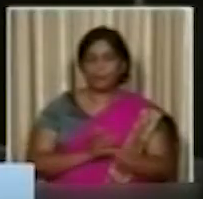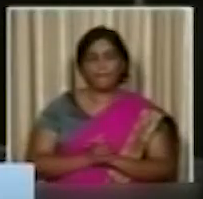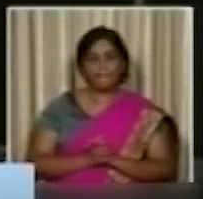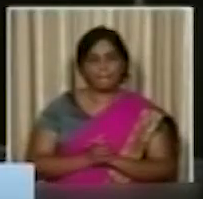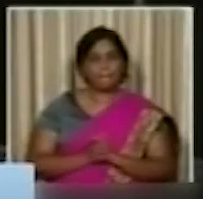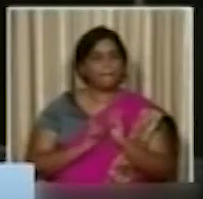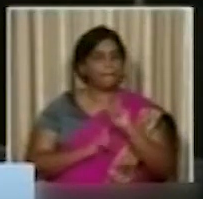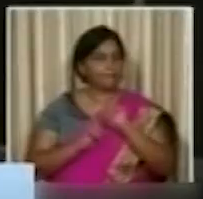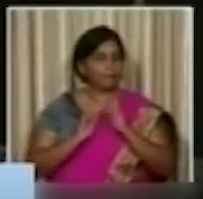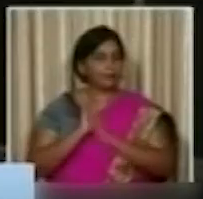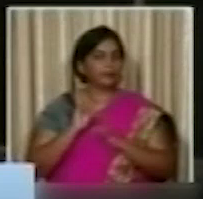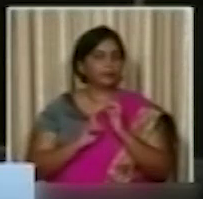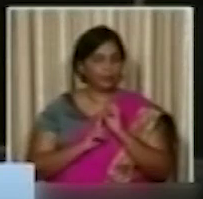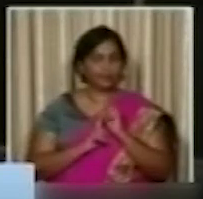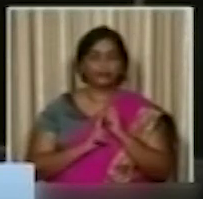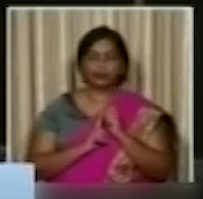வலியுறுத்துகின்றேன்.